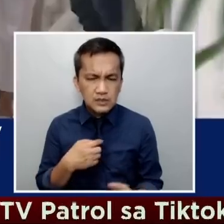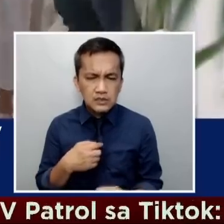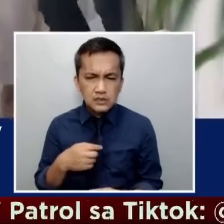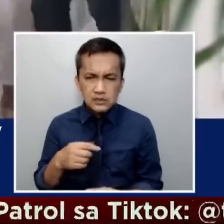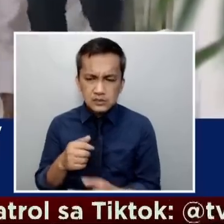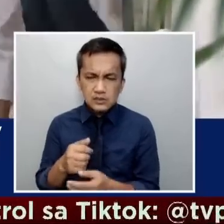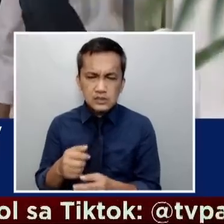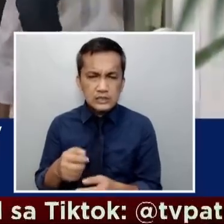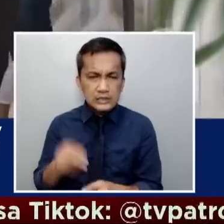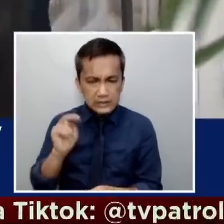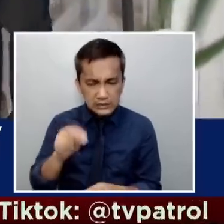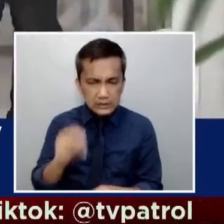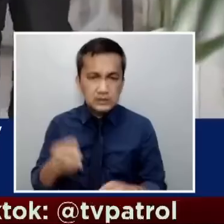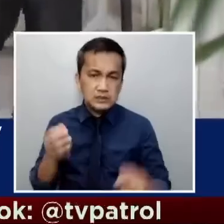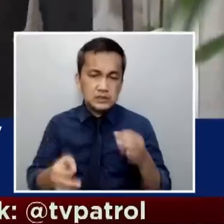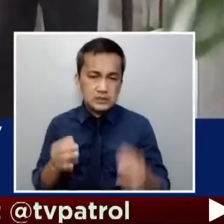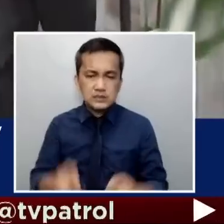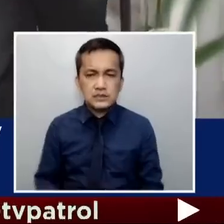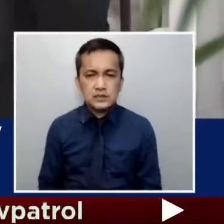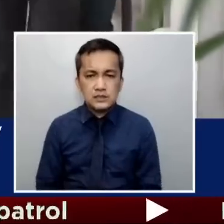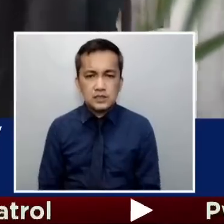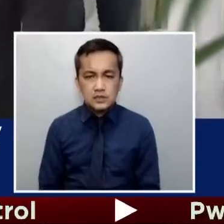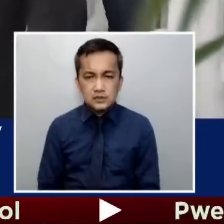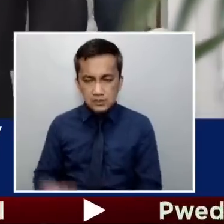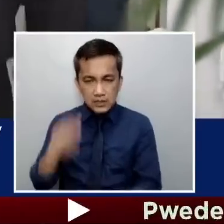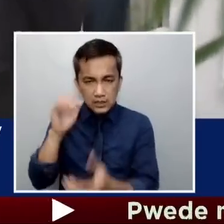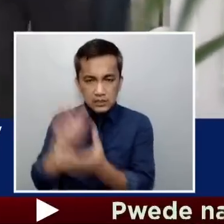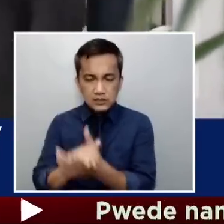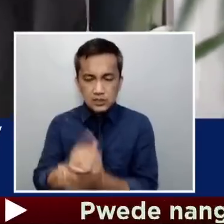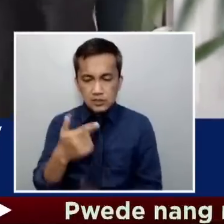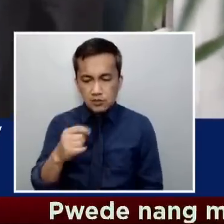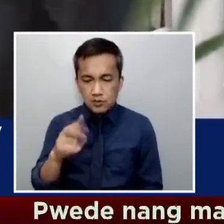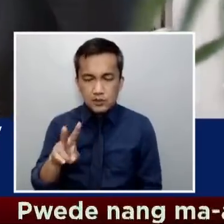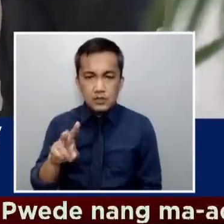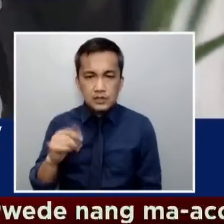justice. Maging ang may bahay ni Governor de Gamo na si Mayor